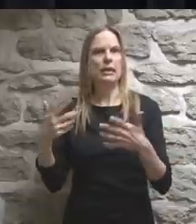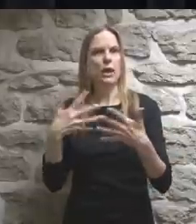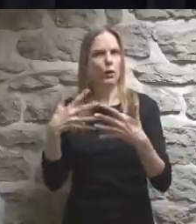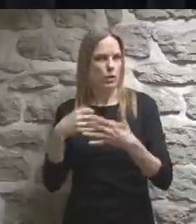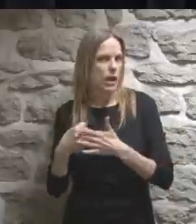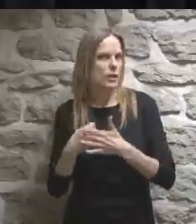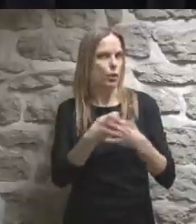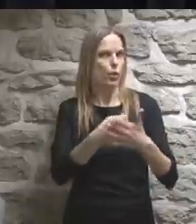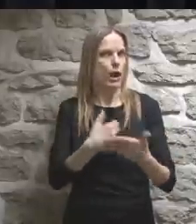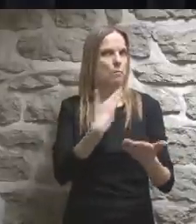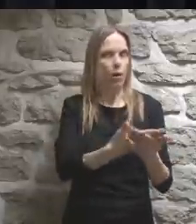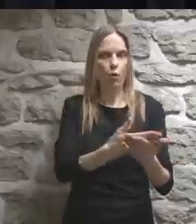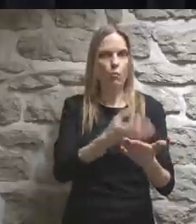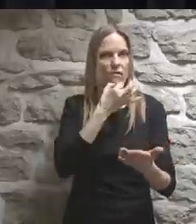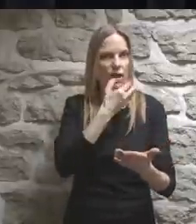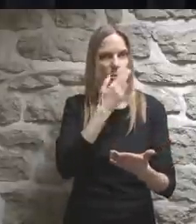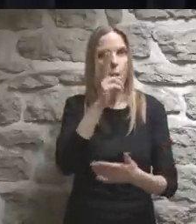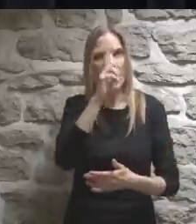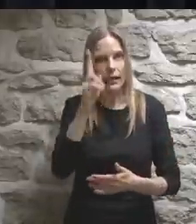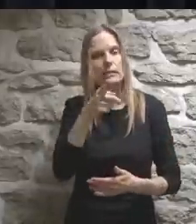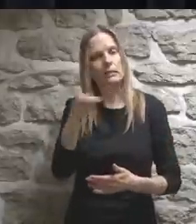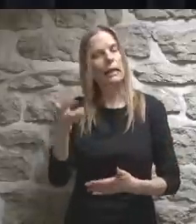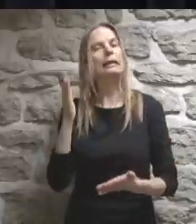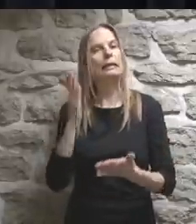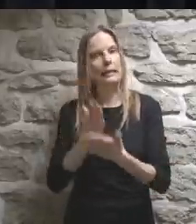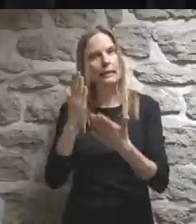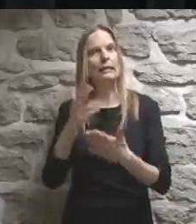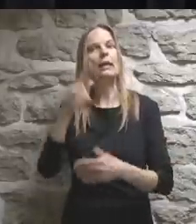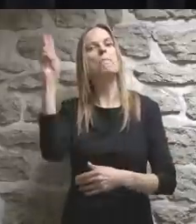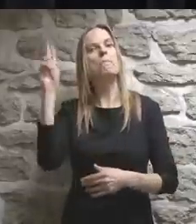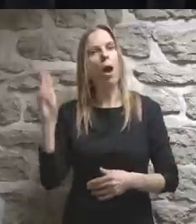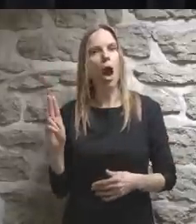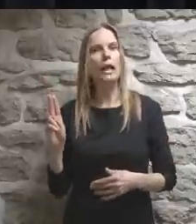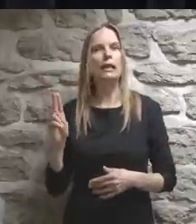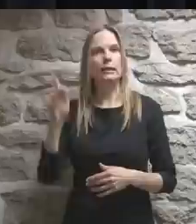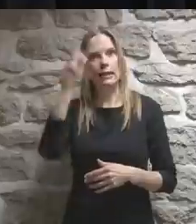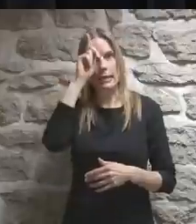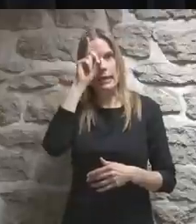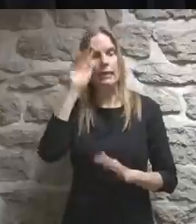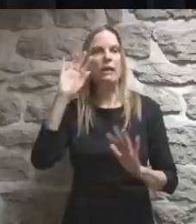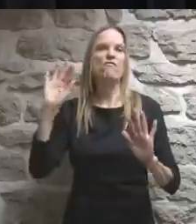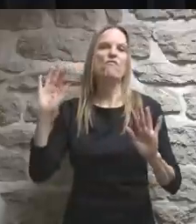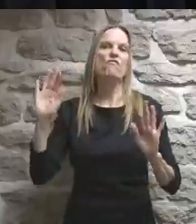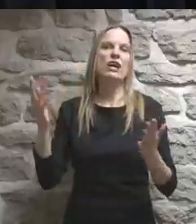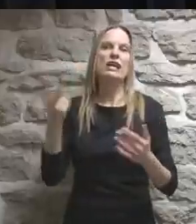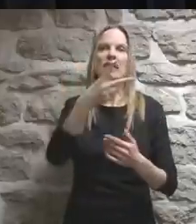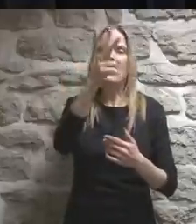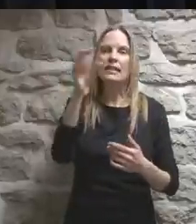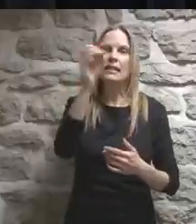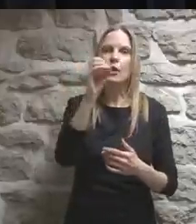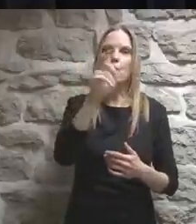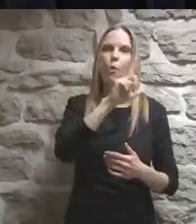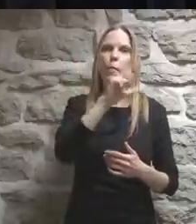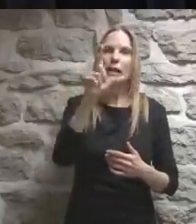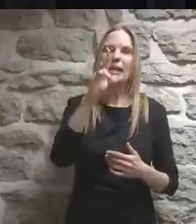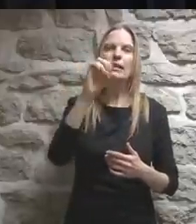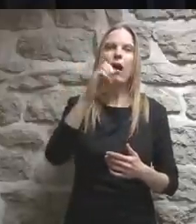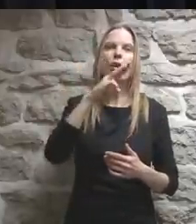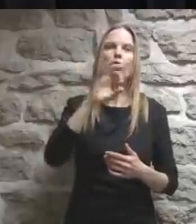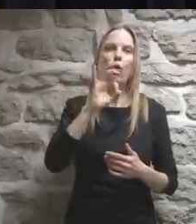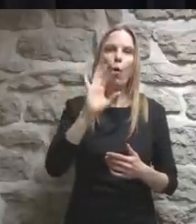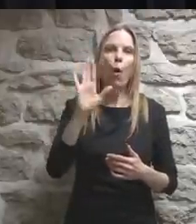Ukrainat, kinnitasid seal laua taga, et Balti riigid või teised Euroopa Liidu NATO